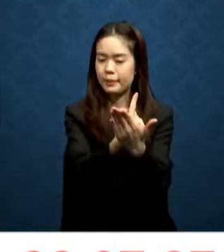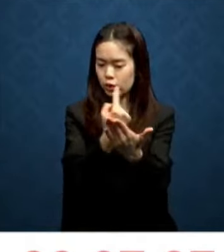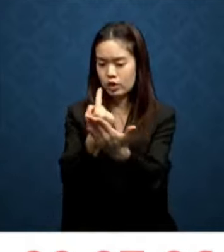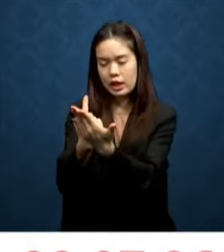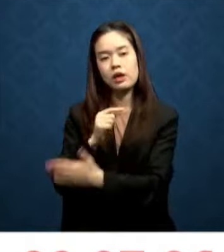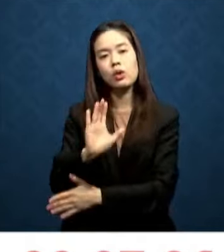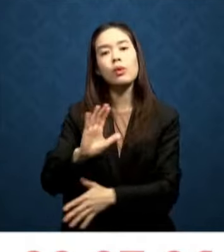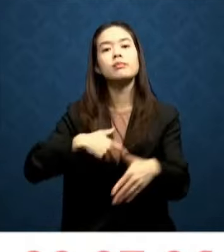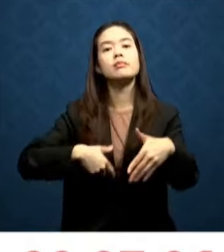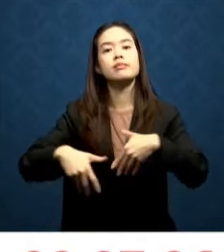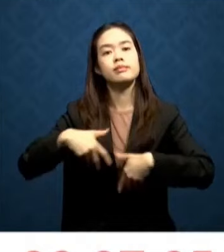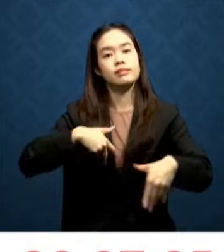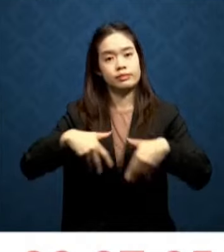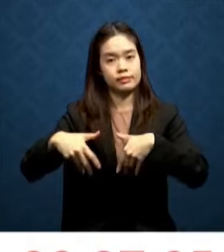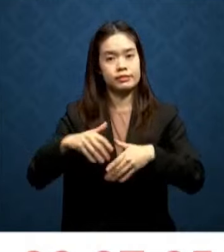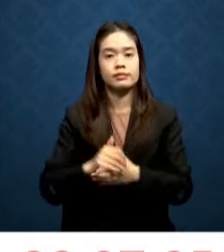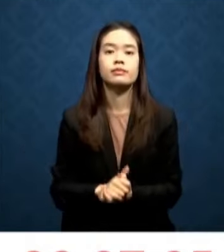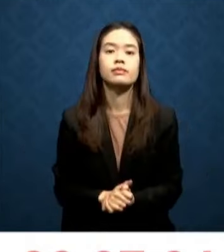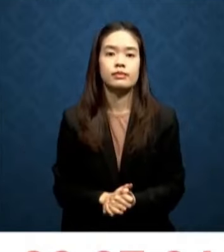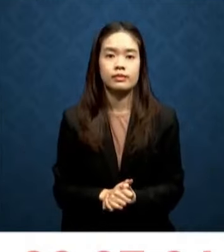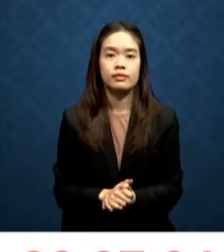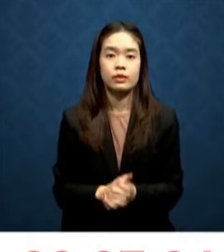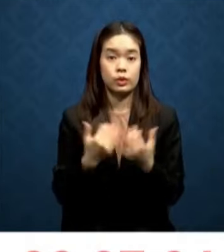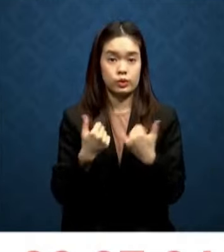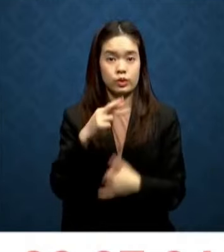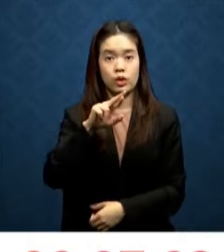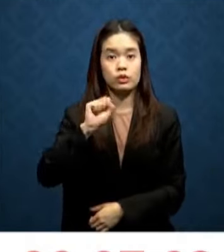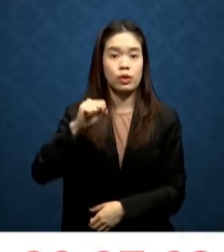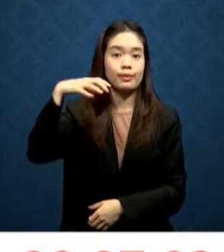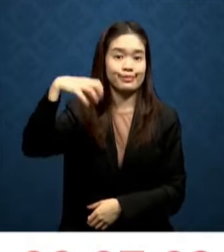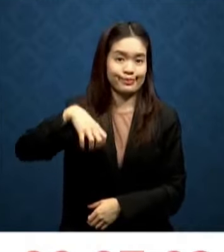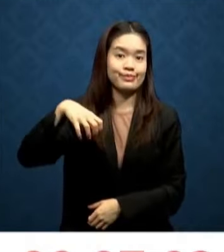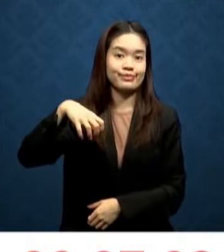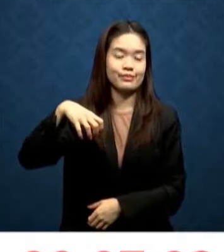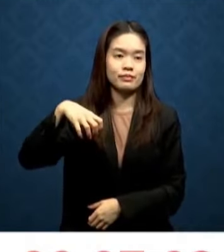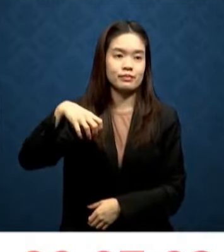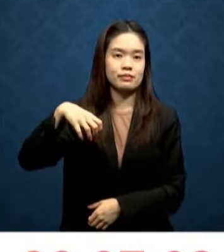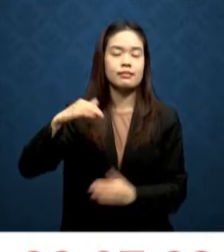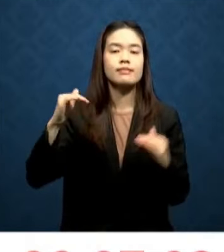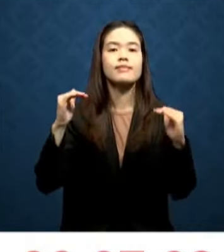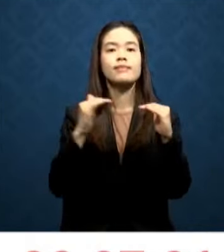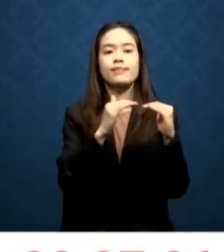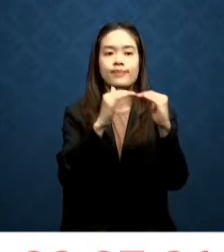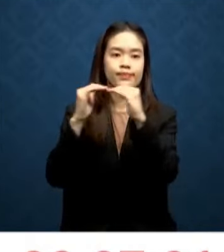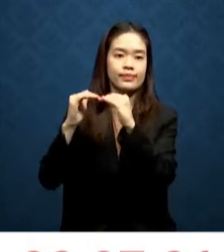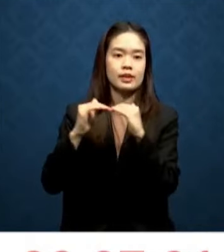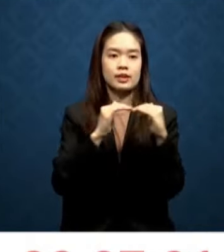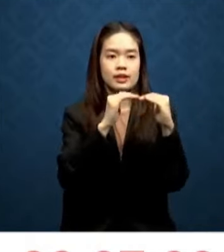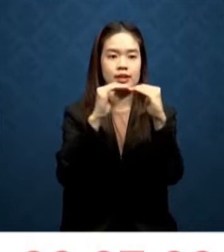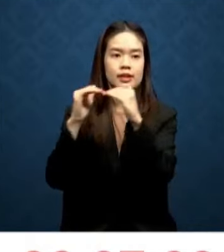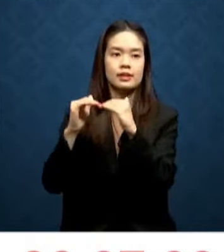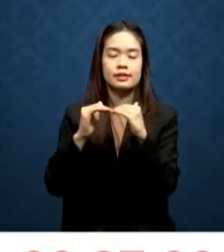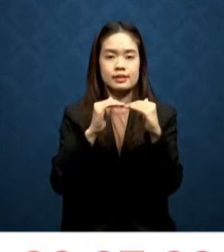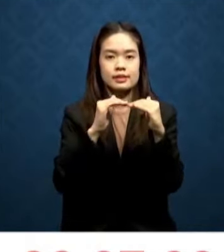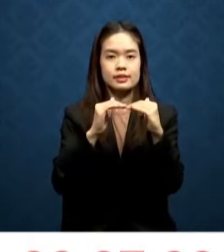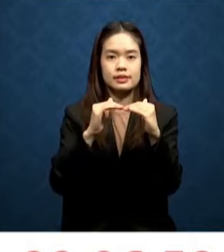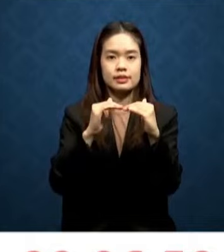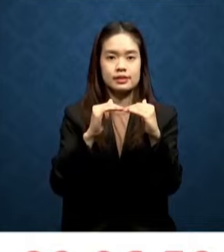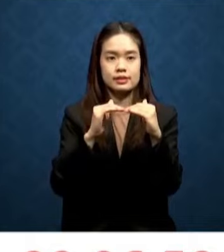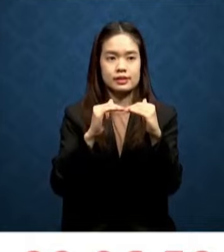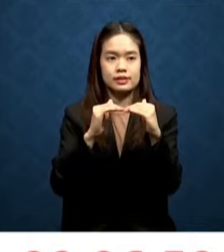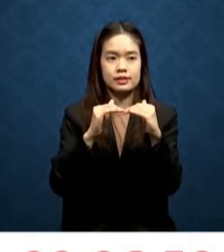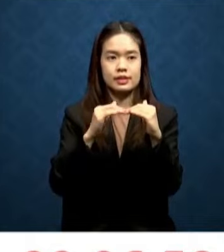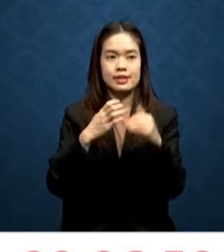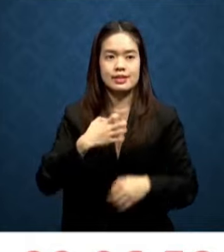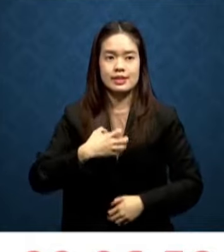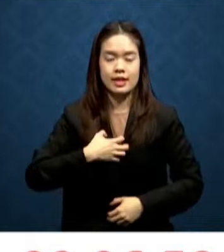ทยสิ่งที่เกิดขึ้นในสภาแห่งนี้เป็นสิทธิ์ของสมาชิกวุฒิสภาที่จะนำเสน